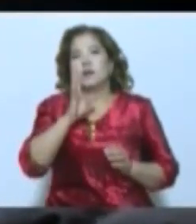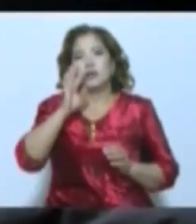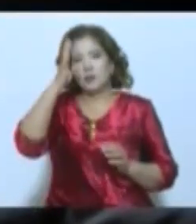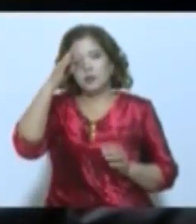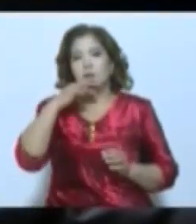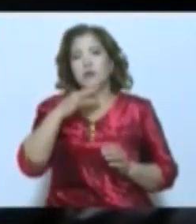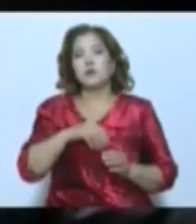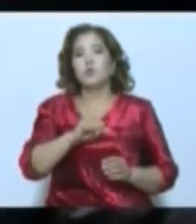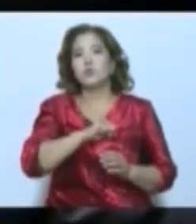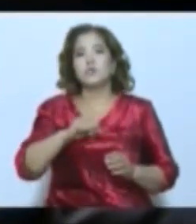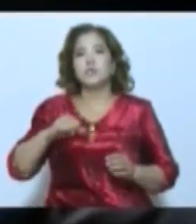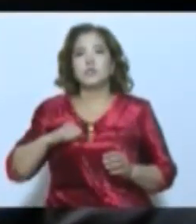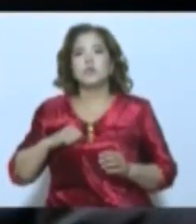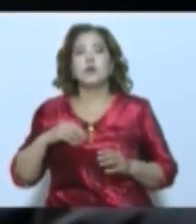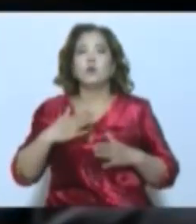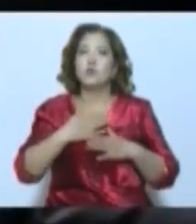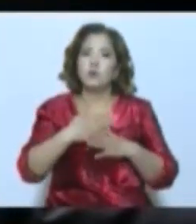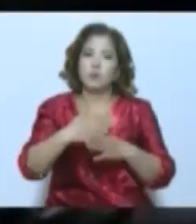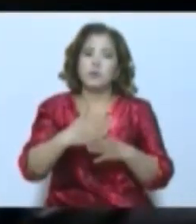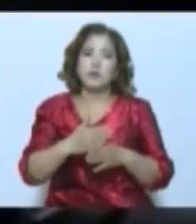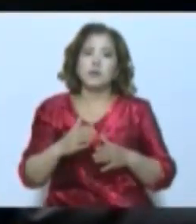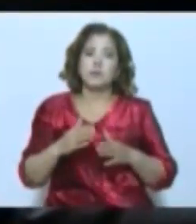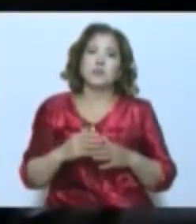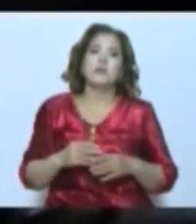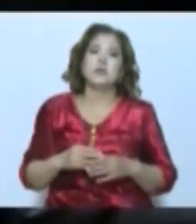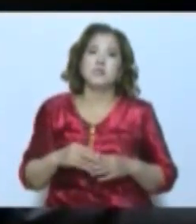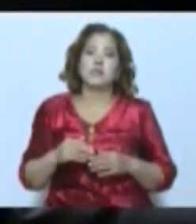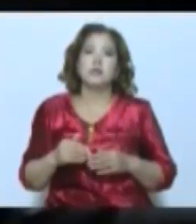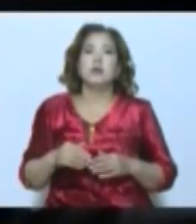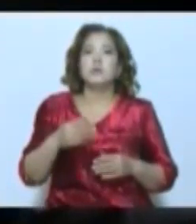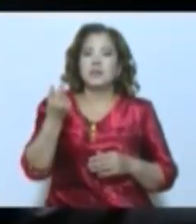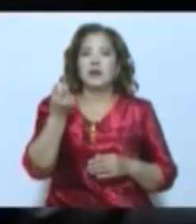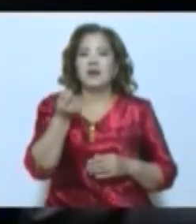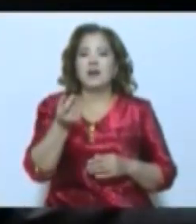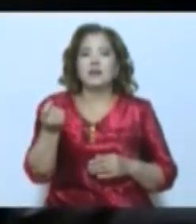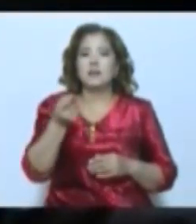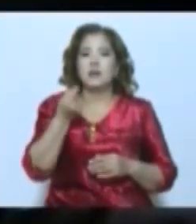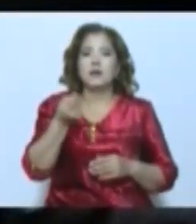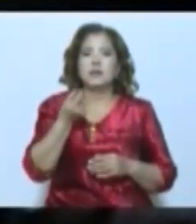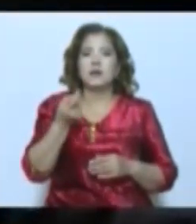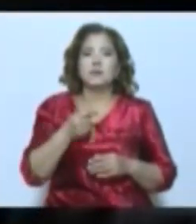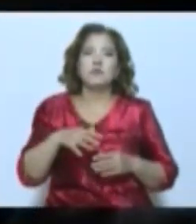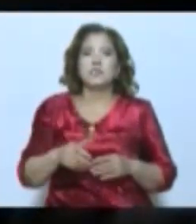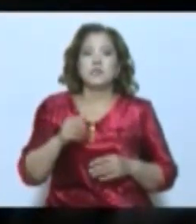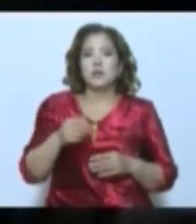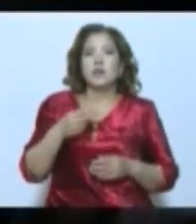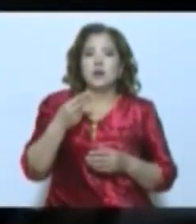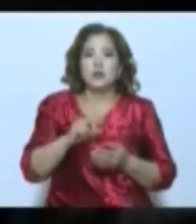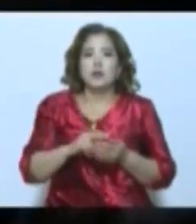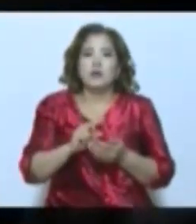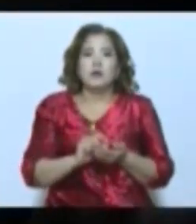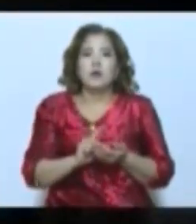алименттік міндеттерін орындаудан жалтарады. Немесе балаларына аз мөлшерде өте алимент төлейді. Бұл енді қазіргі мынандай нарықтық